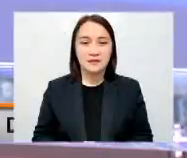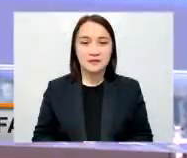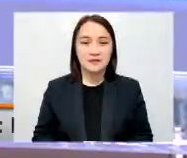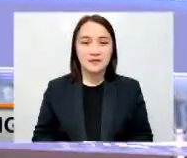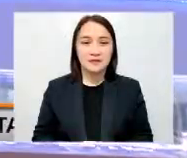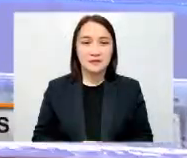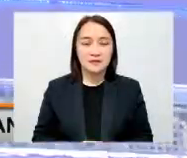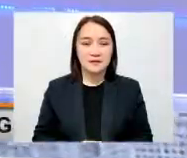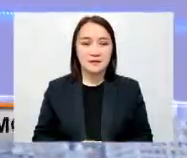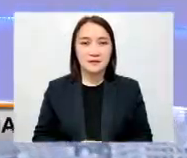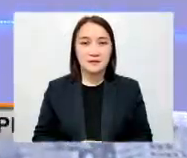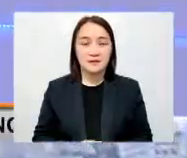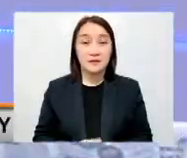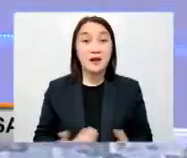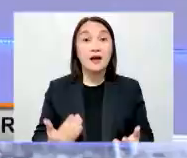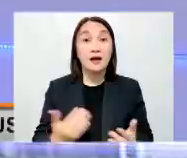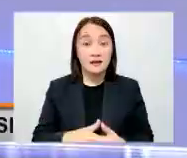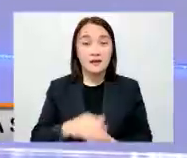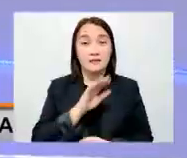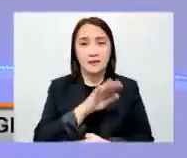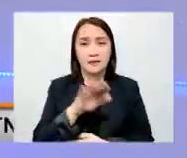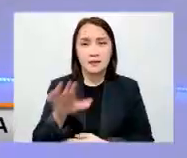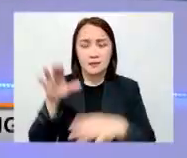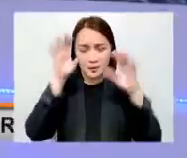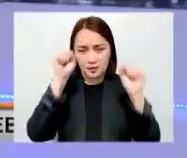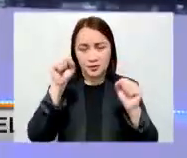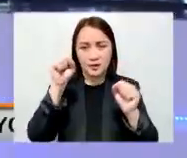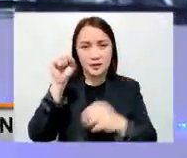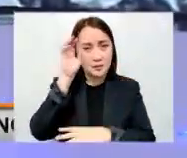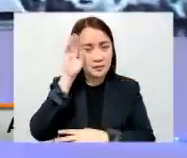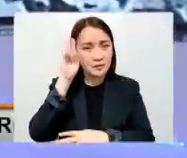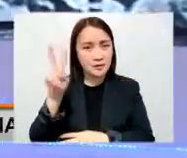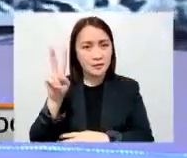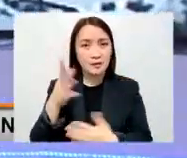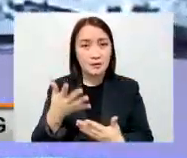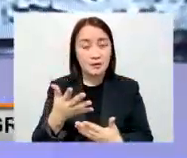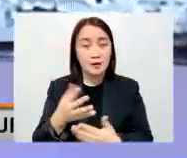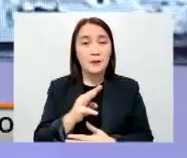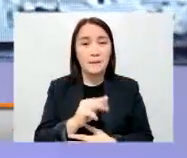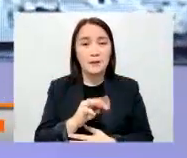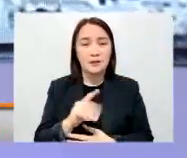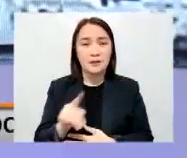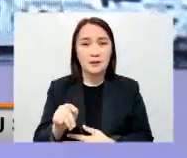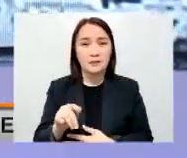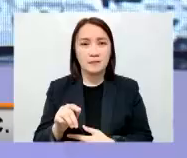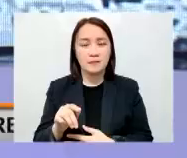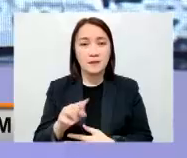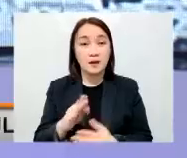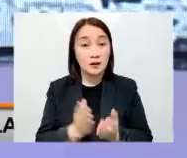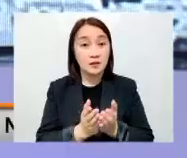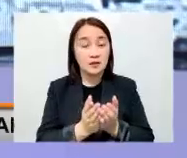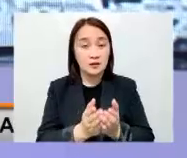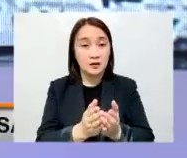Muling nalawagan si Pangulong Bongbong Marcos sa Maritime Industry Authority at sa Commission on Higher Education na tutukan ang kalidad